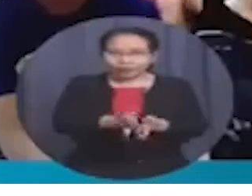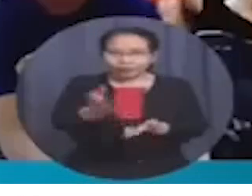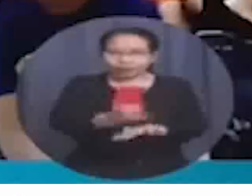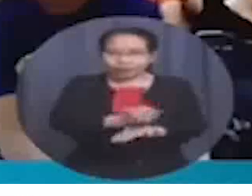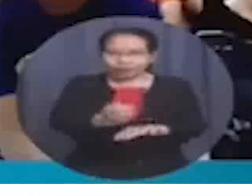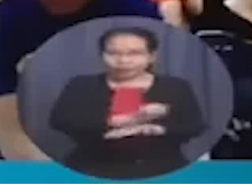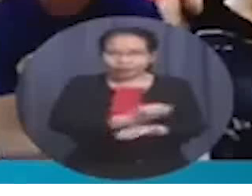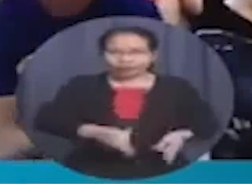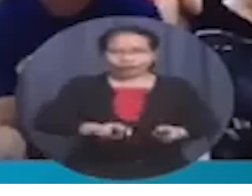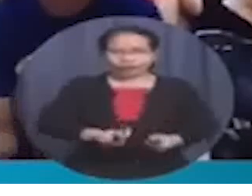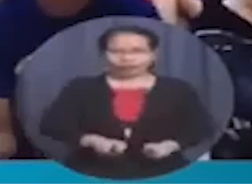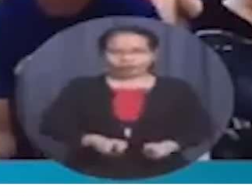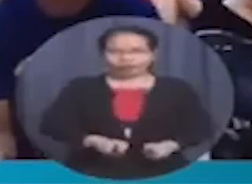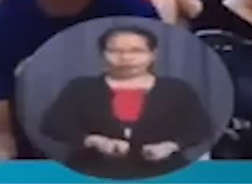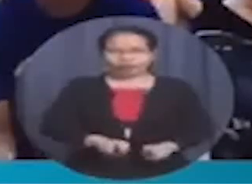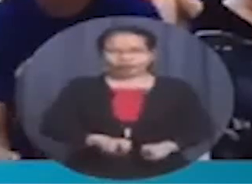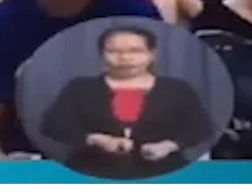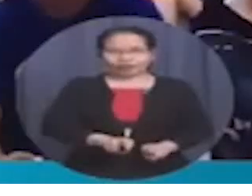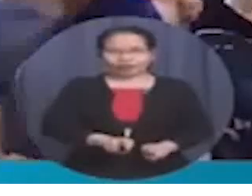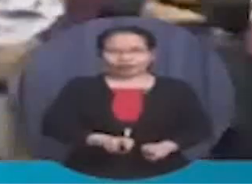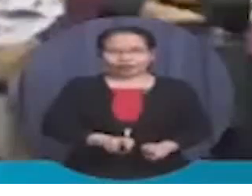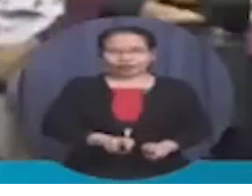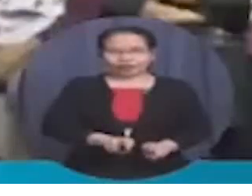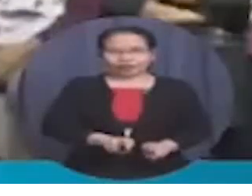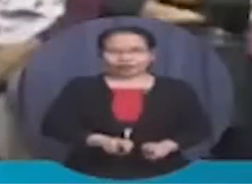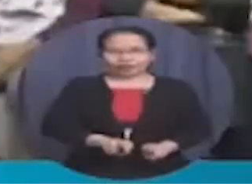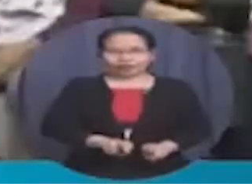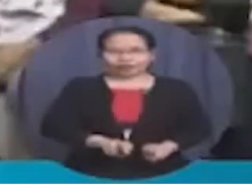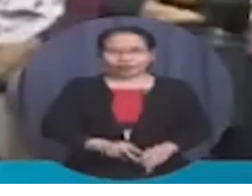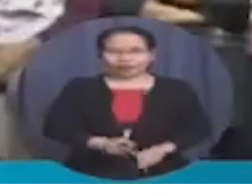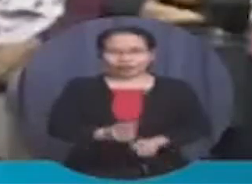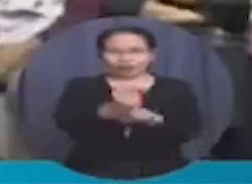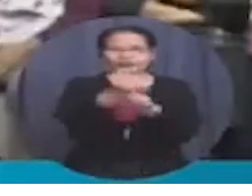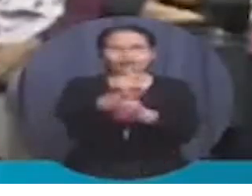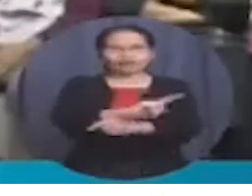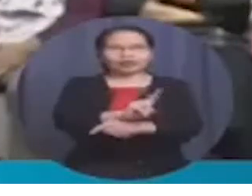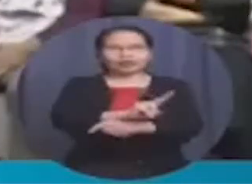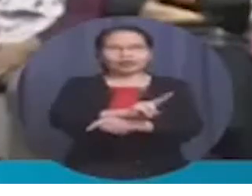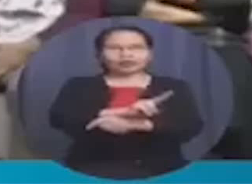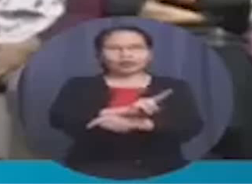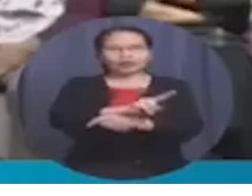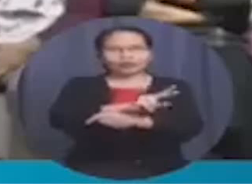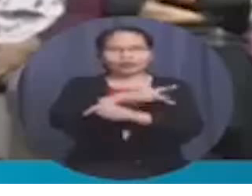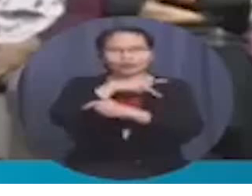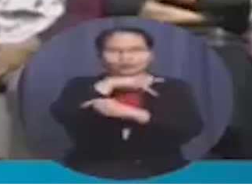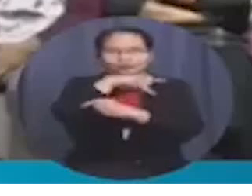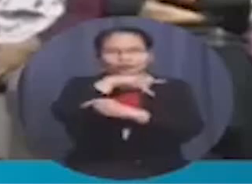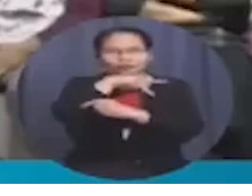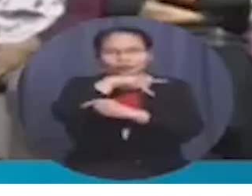Anong araw katkawi ka, anong matatanda? Kasi ang inilalaga karaniwan, baboy,